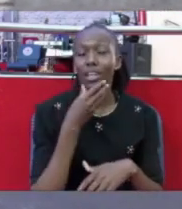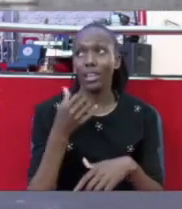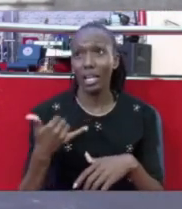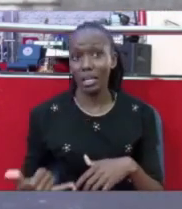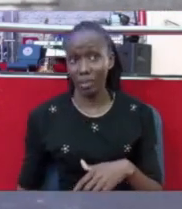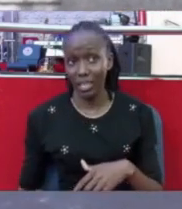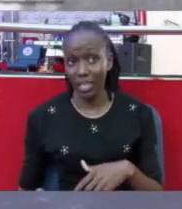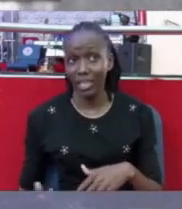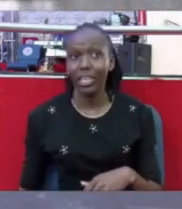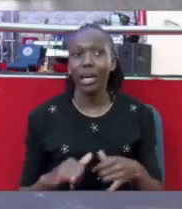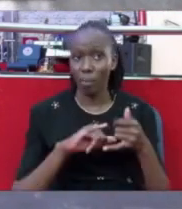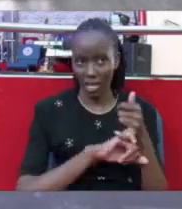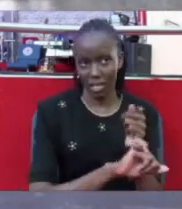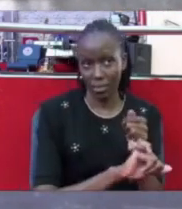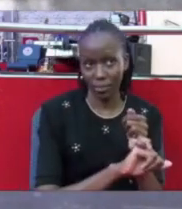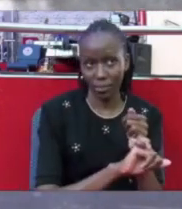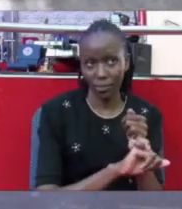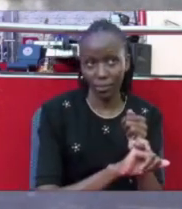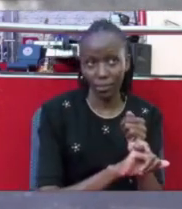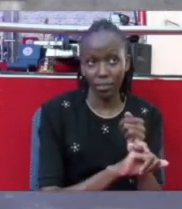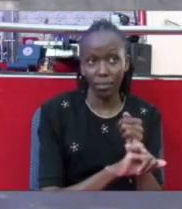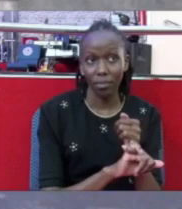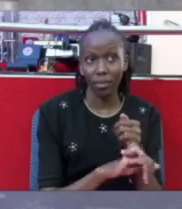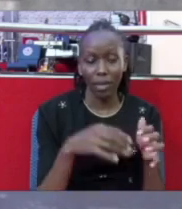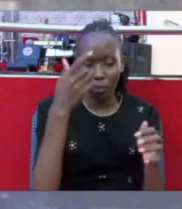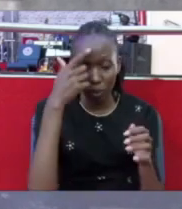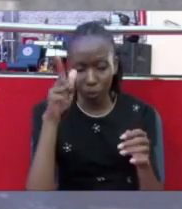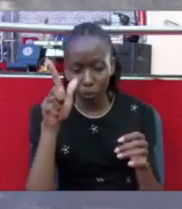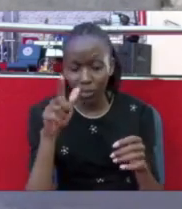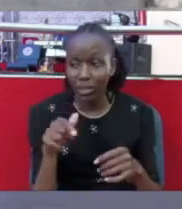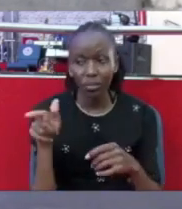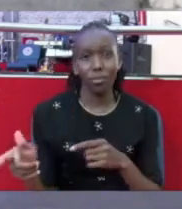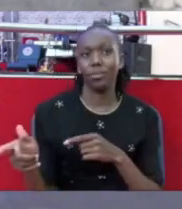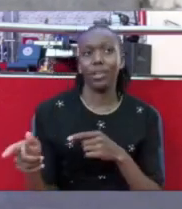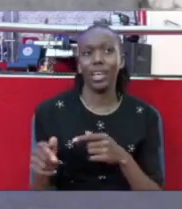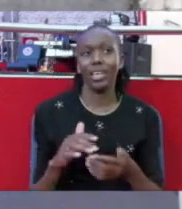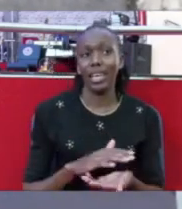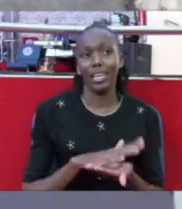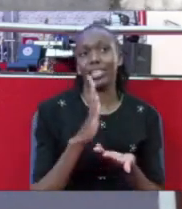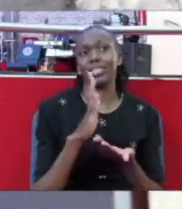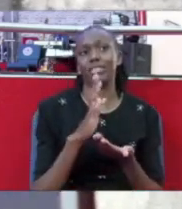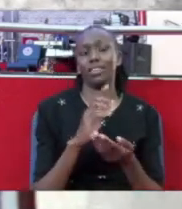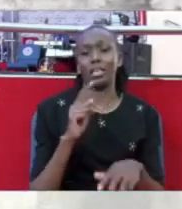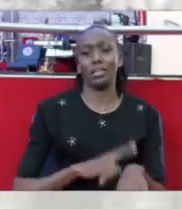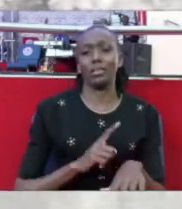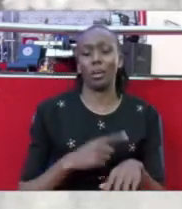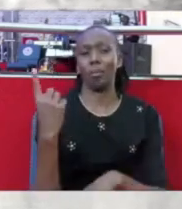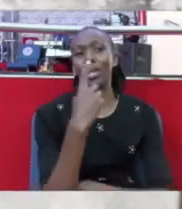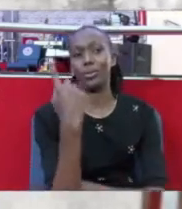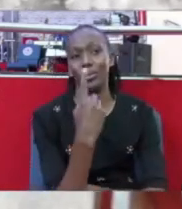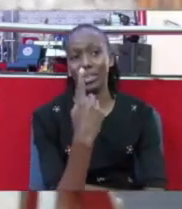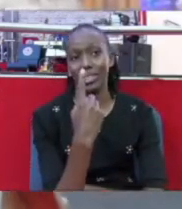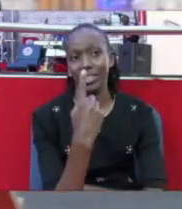la Mungu kuwa wale wana wadogo wakaweze kuwa katika ndoa. Because they will never increase when they are by themselves. Kwa sababu hawatawahi ongezeka wakiwa kivyao. And